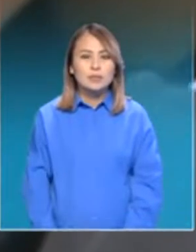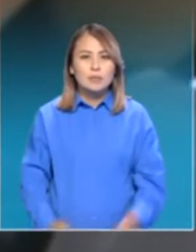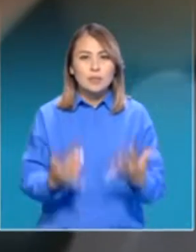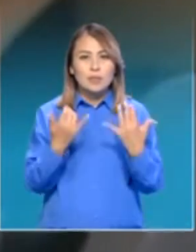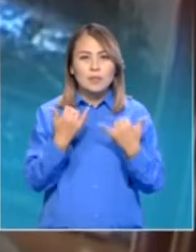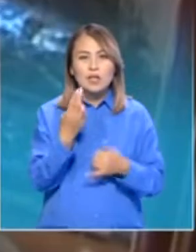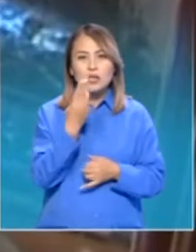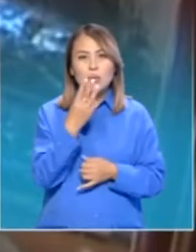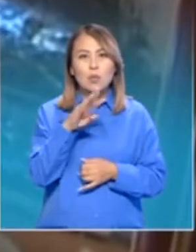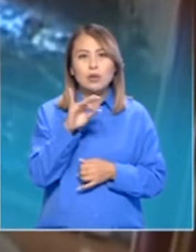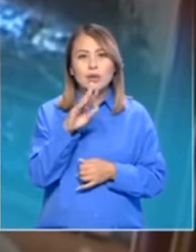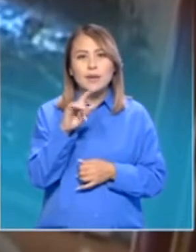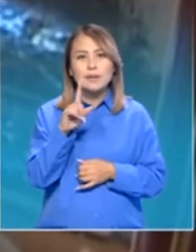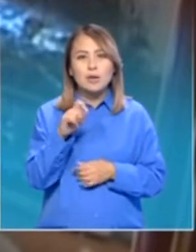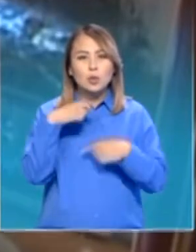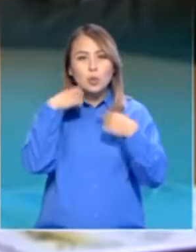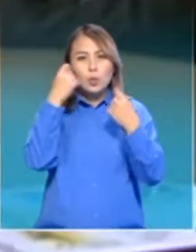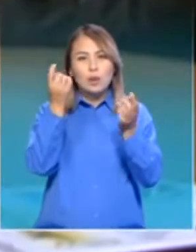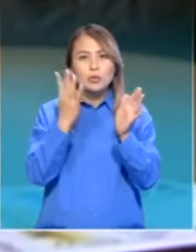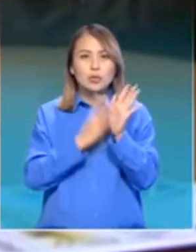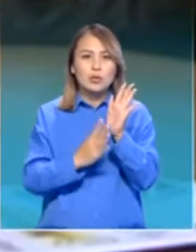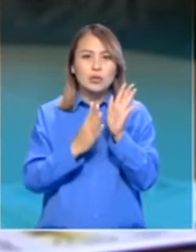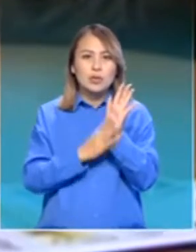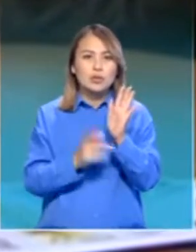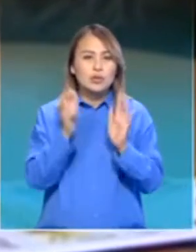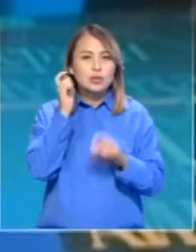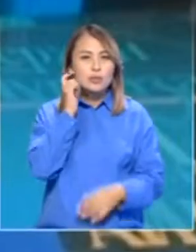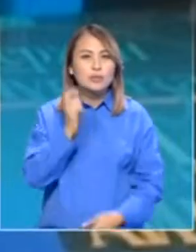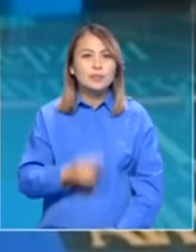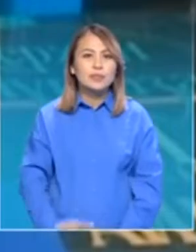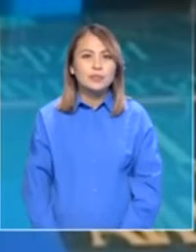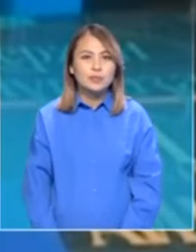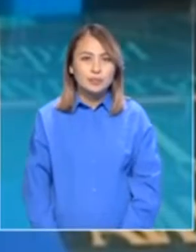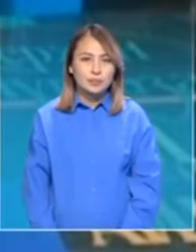Бүгін Шерхан Мұртазаның туғанына 90 жыл.